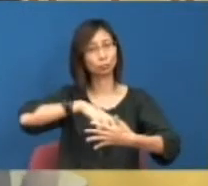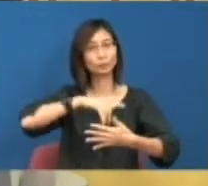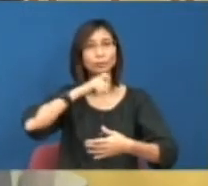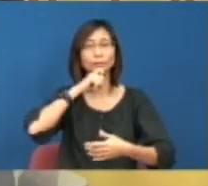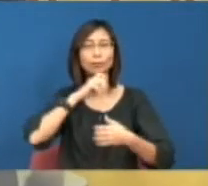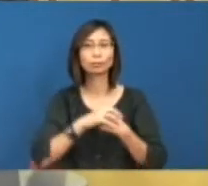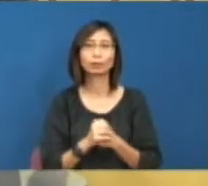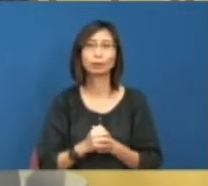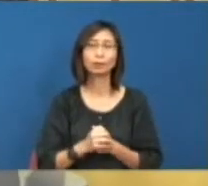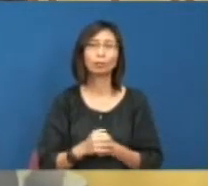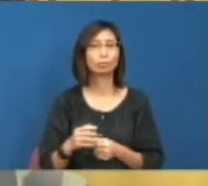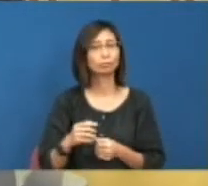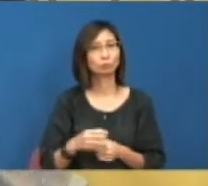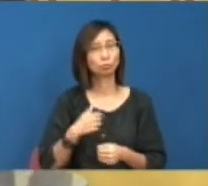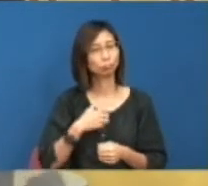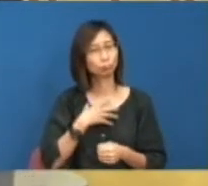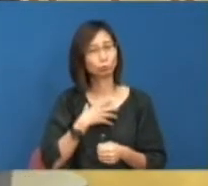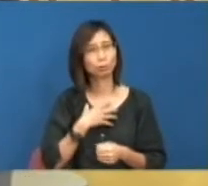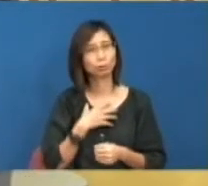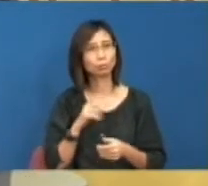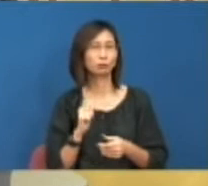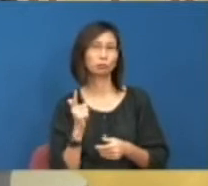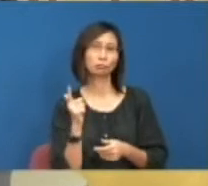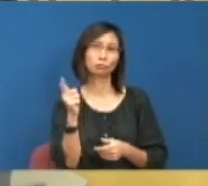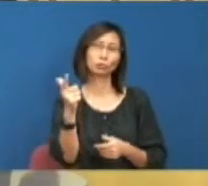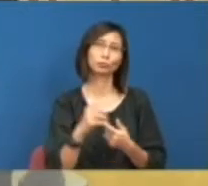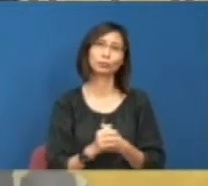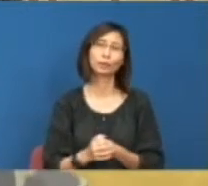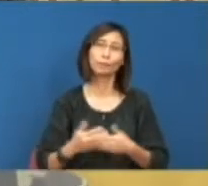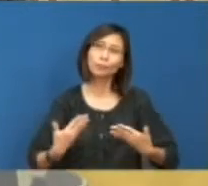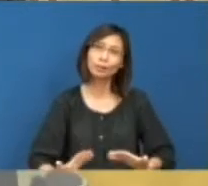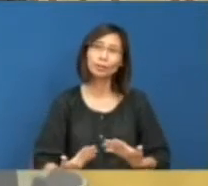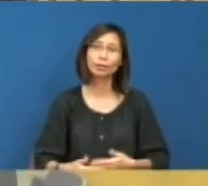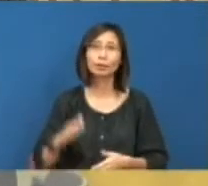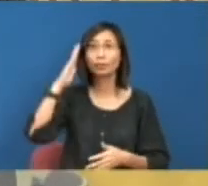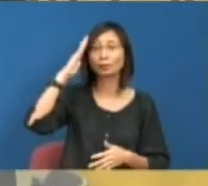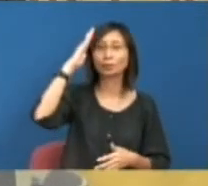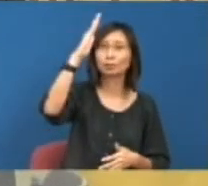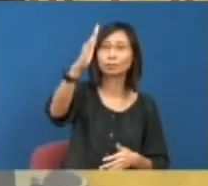是是越嚟越遠啦。咁而家講到呢一度咧，就係話要展望，就係話其實